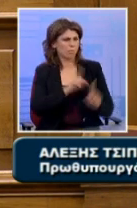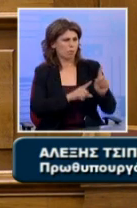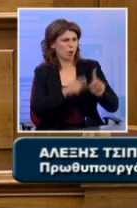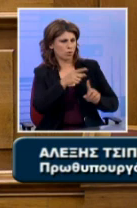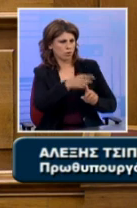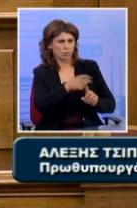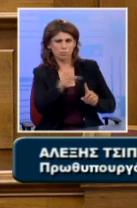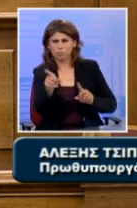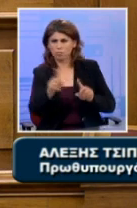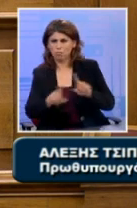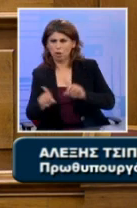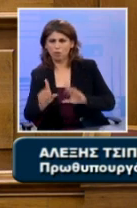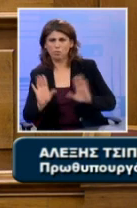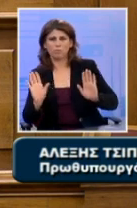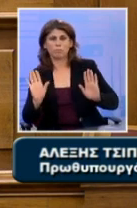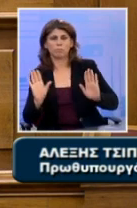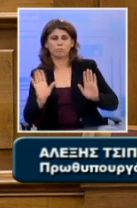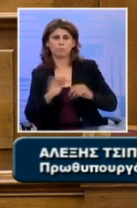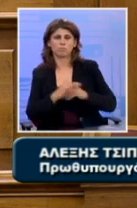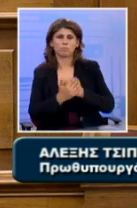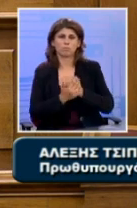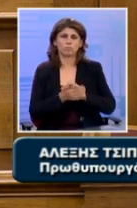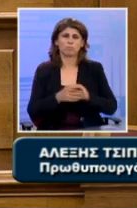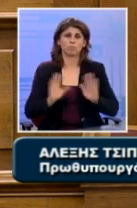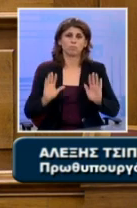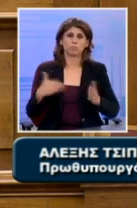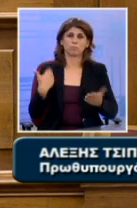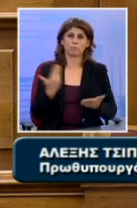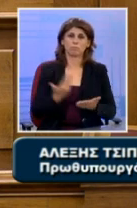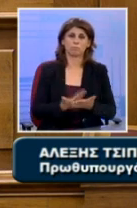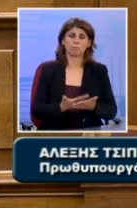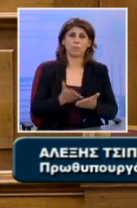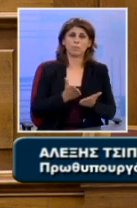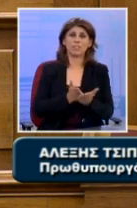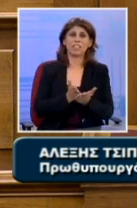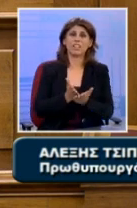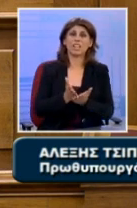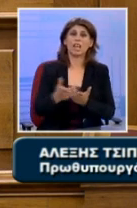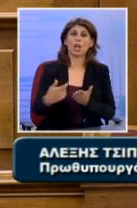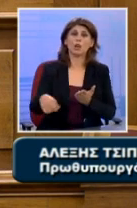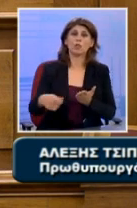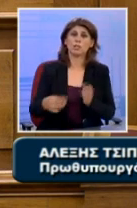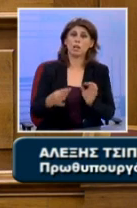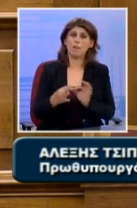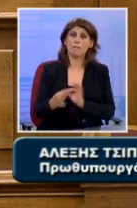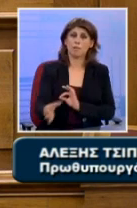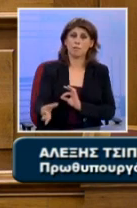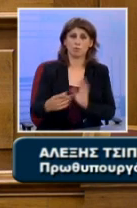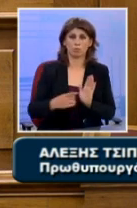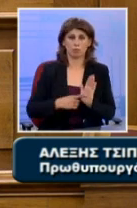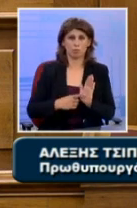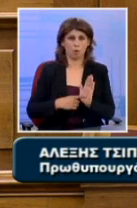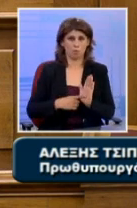αυτός όταν ζητεί από τη δικαιοσύνη να εφαρμόσει τον νόμο.